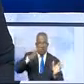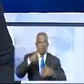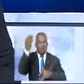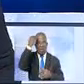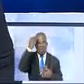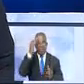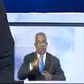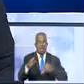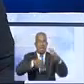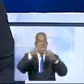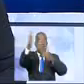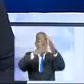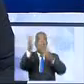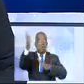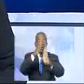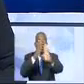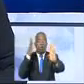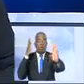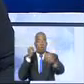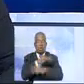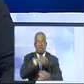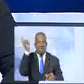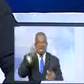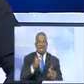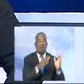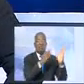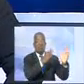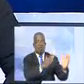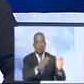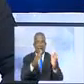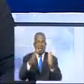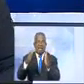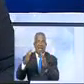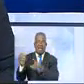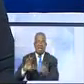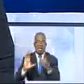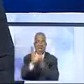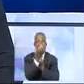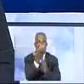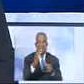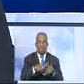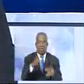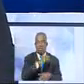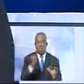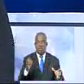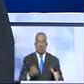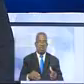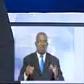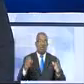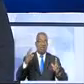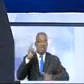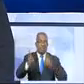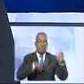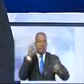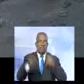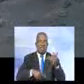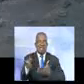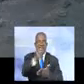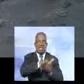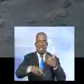et du Logement d'améliorer les conditions d'accès des habitants des bidonvilles à l'eau potable. Éric Goré, Serge